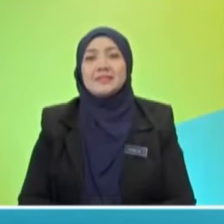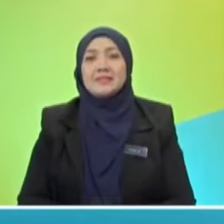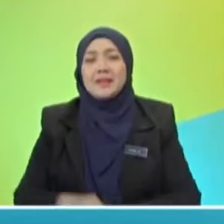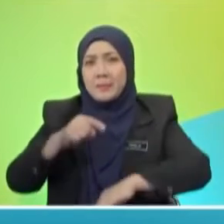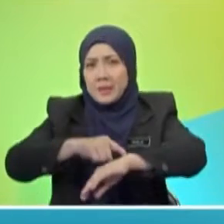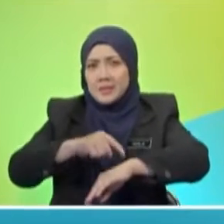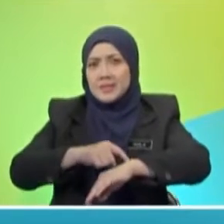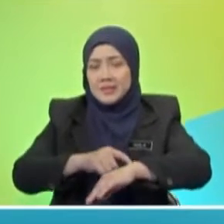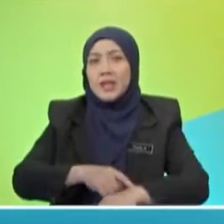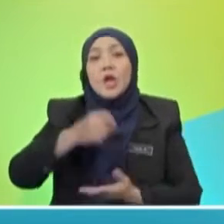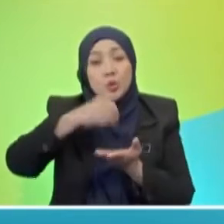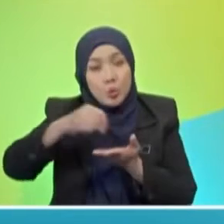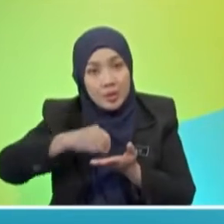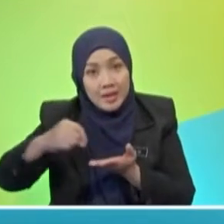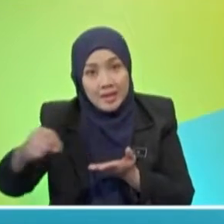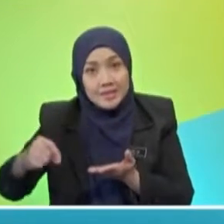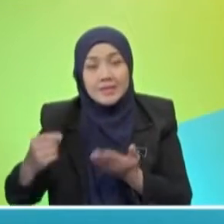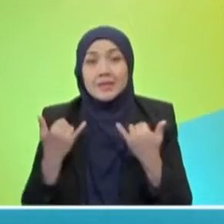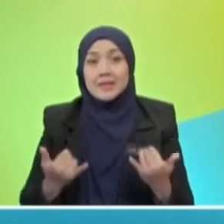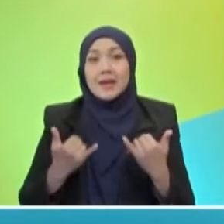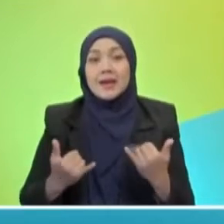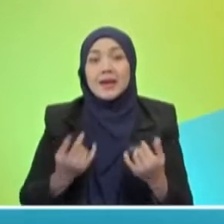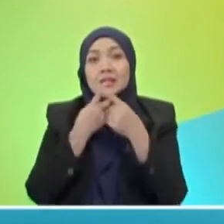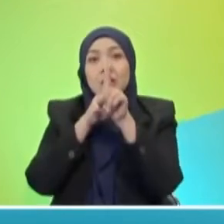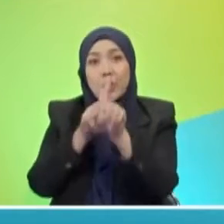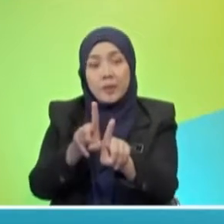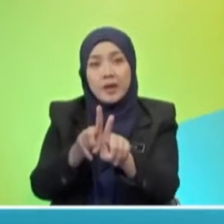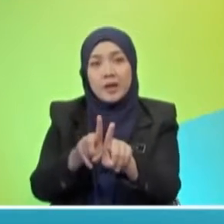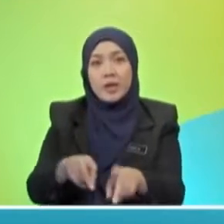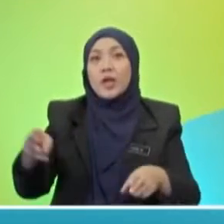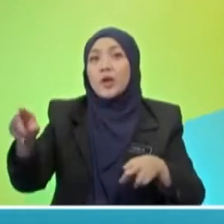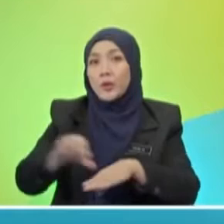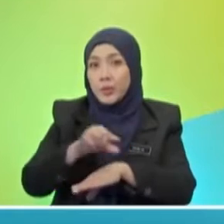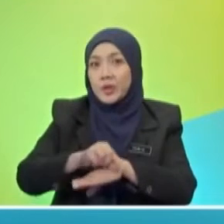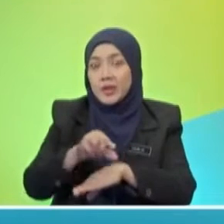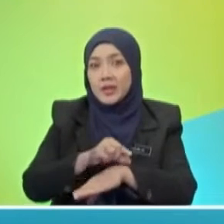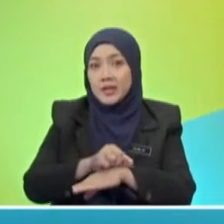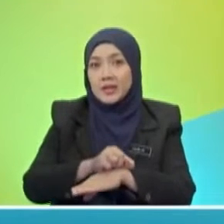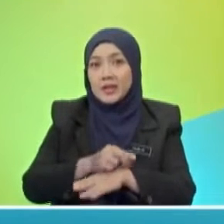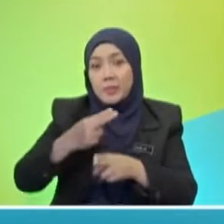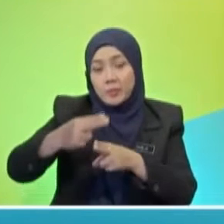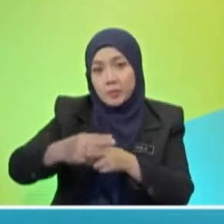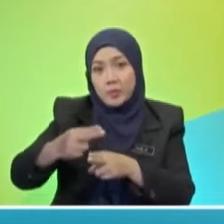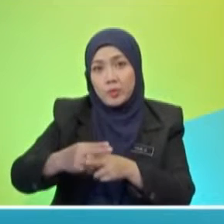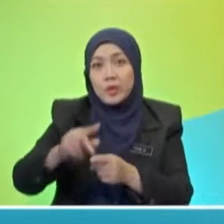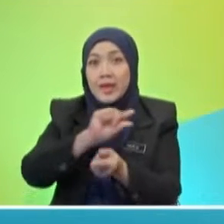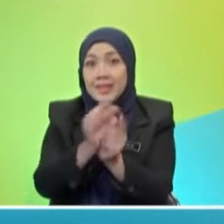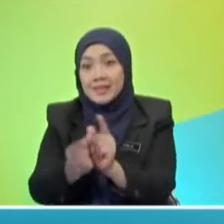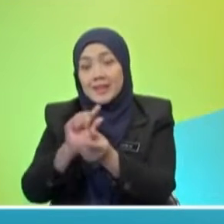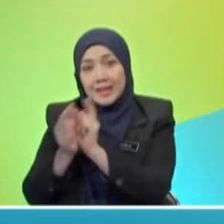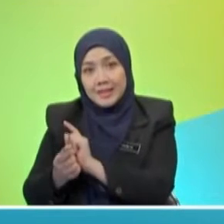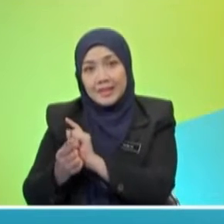Okey, tulis jawapan kamu sekarang. Gunakan kaedah potong depan ganti depan, potong belakang ganti belakang